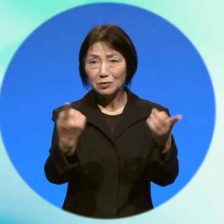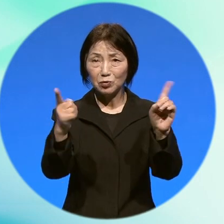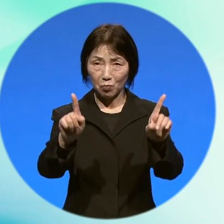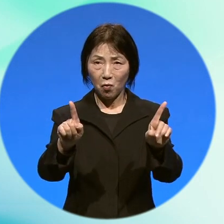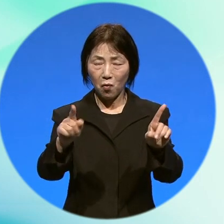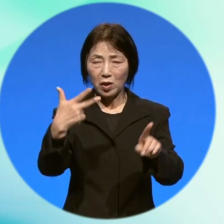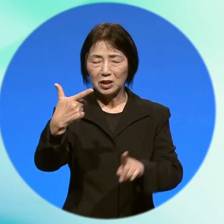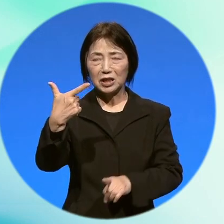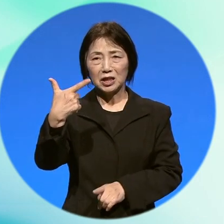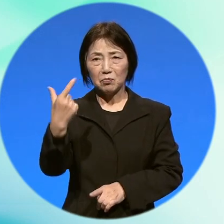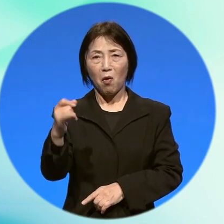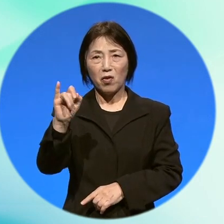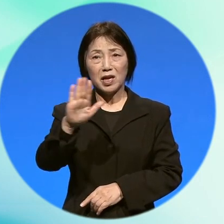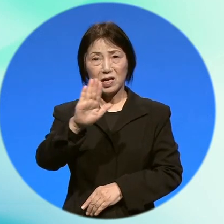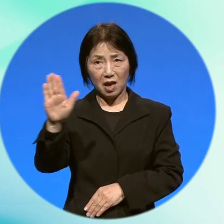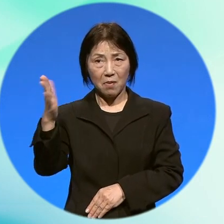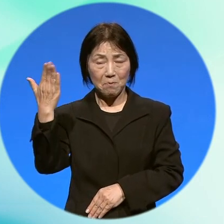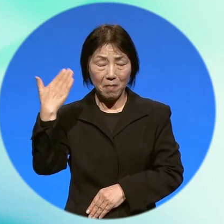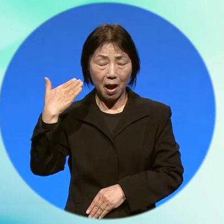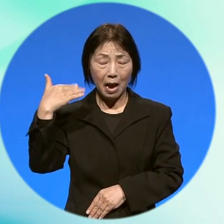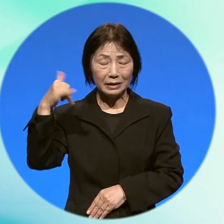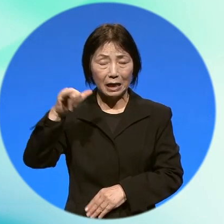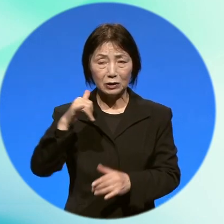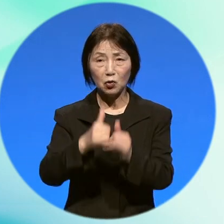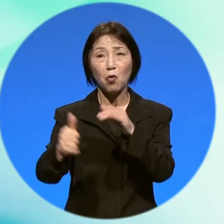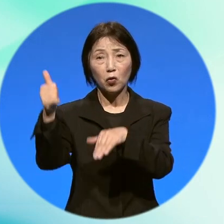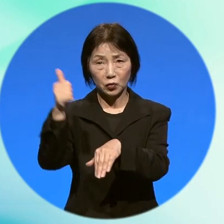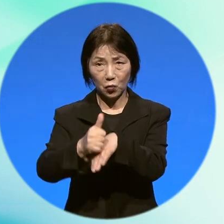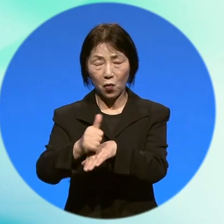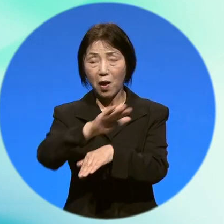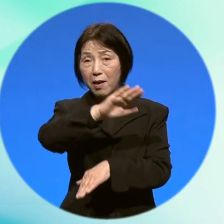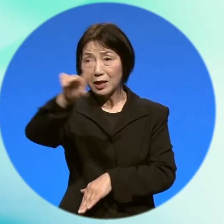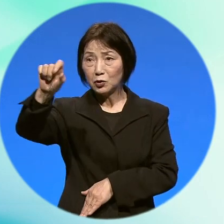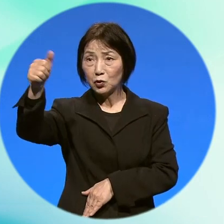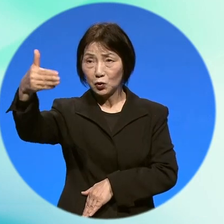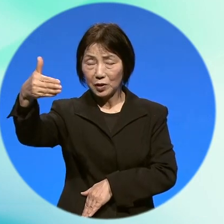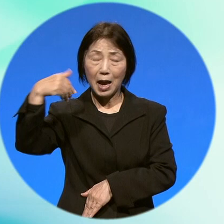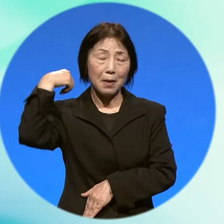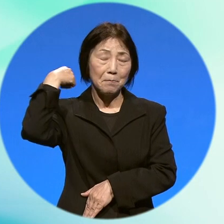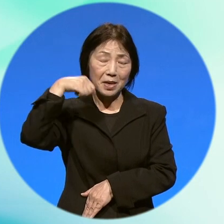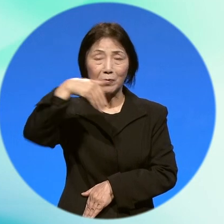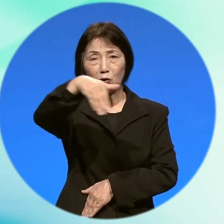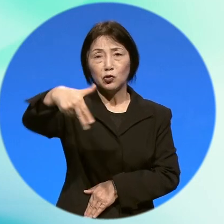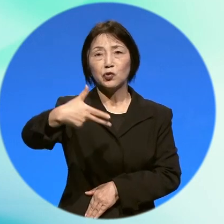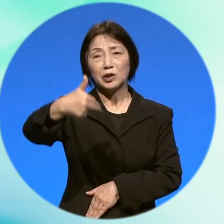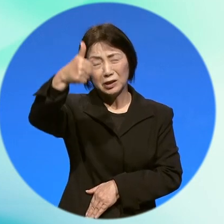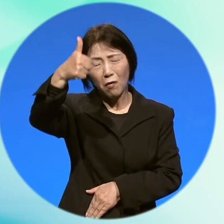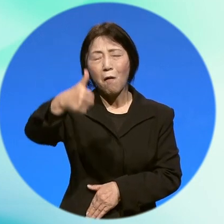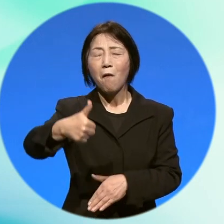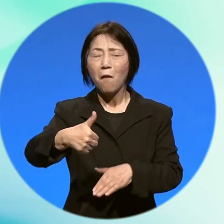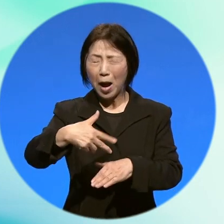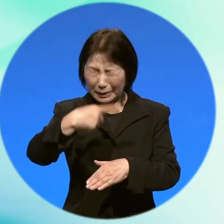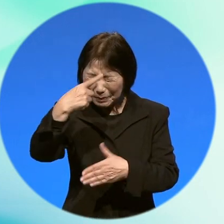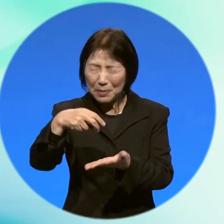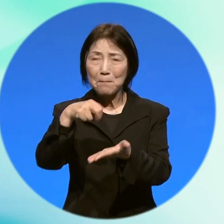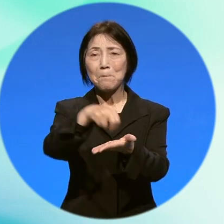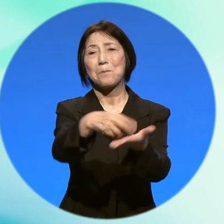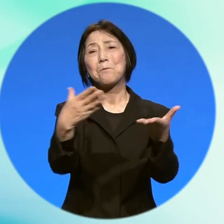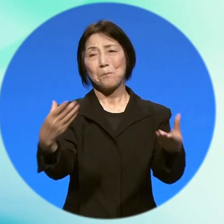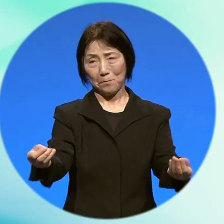は旧知覧町長を経て平成19年に南九州市の初代市長に就